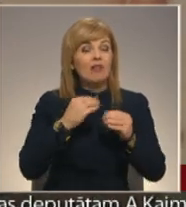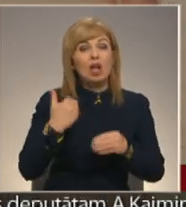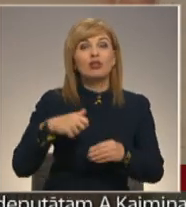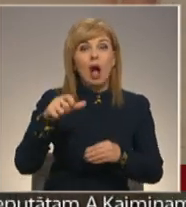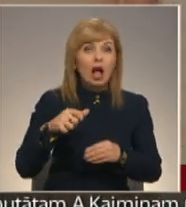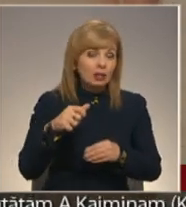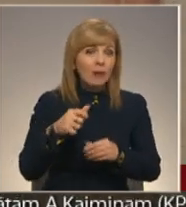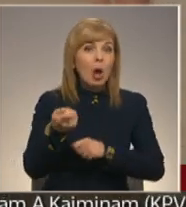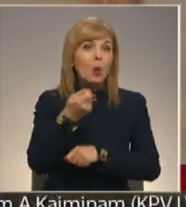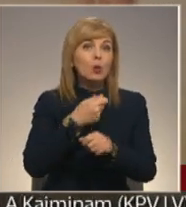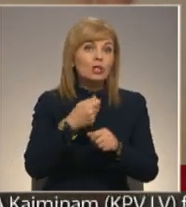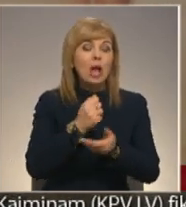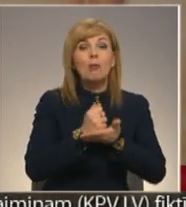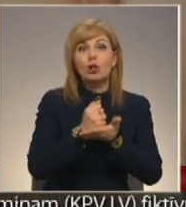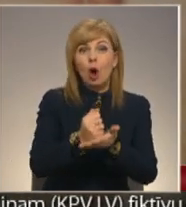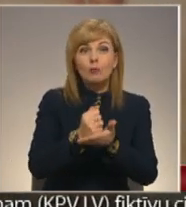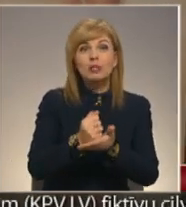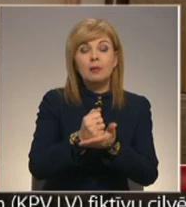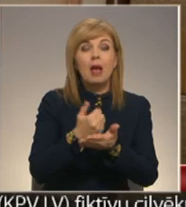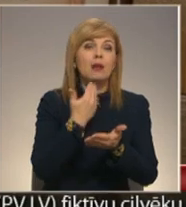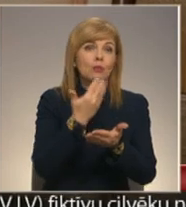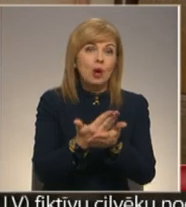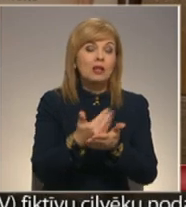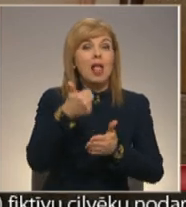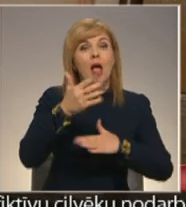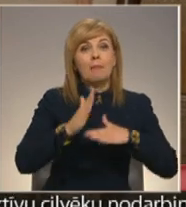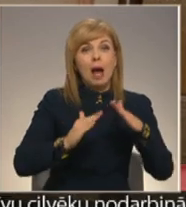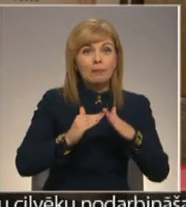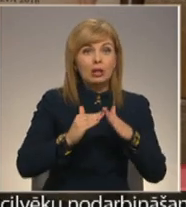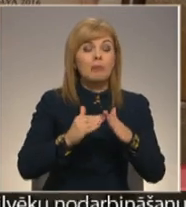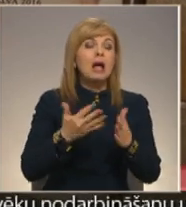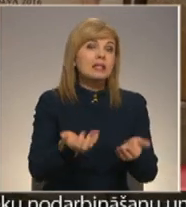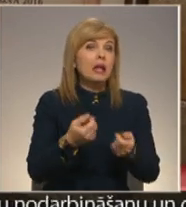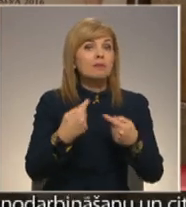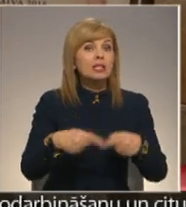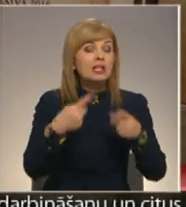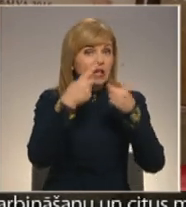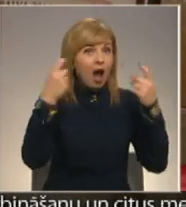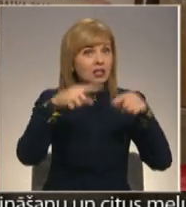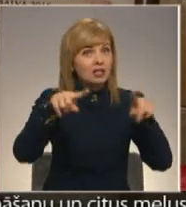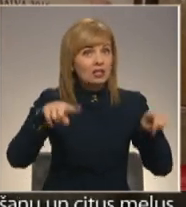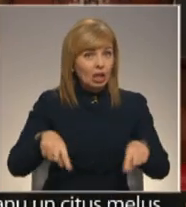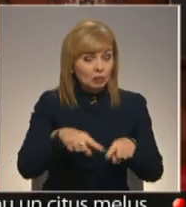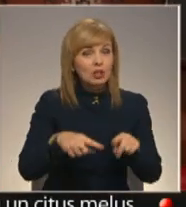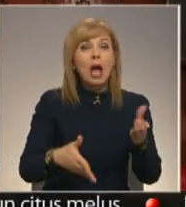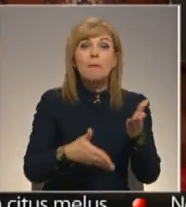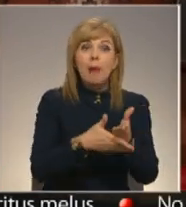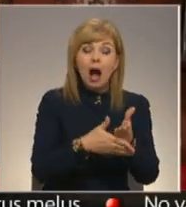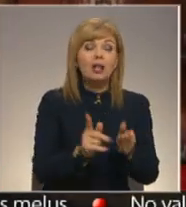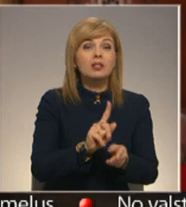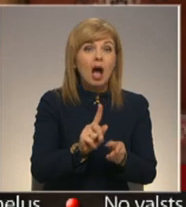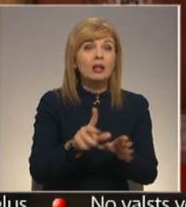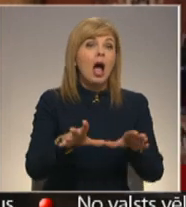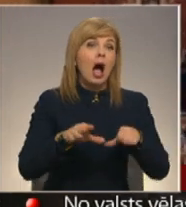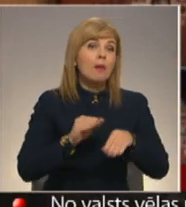gada balvai nominējot pie labākajiem amatniekiem, saņemts arī citas atzinības. Arī tas palīdz, saka Artis, un ir